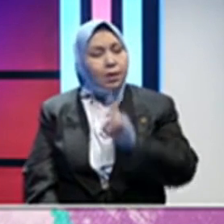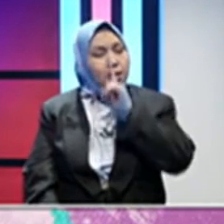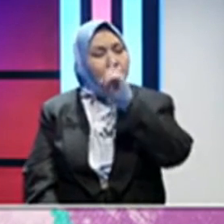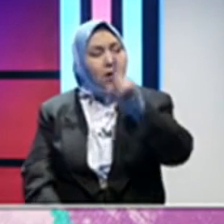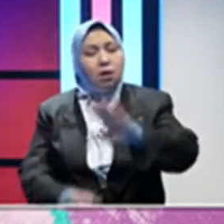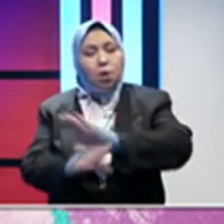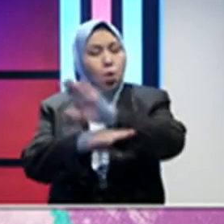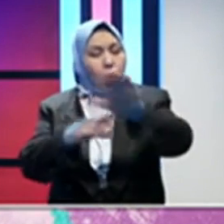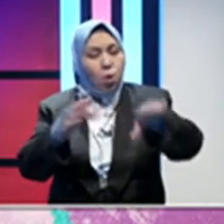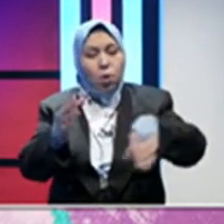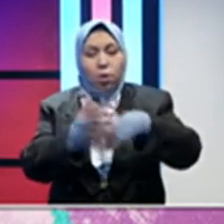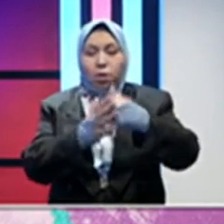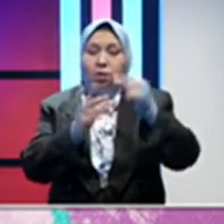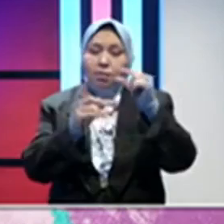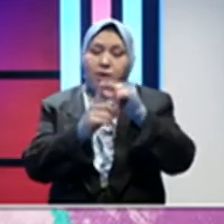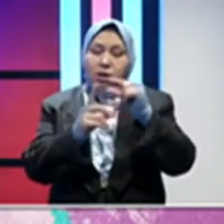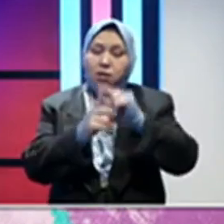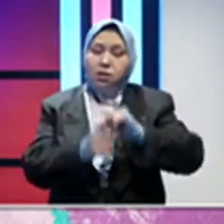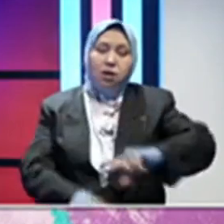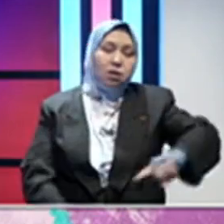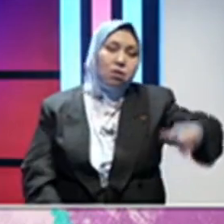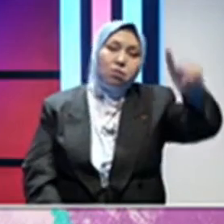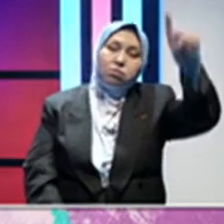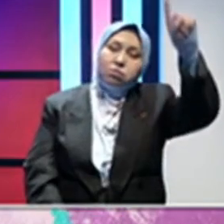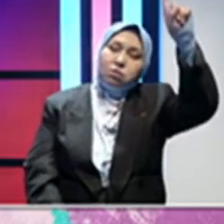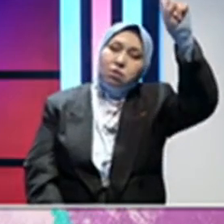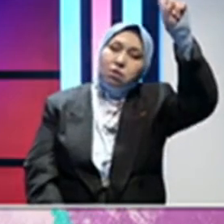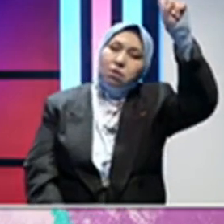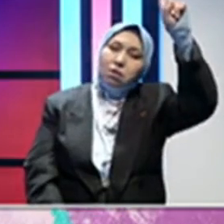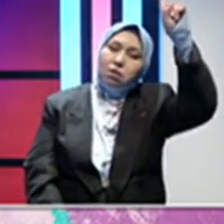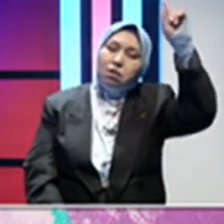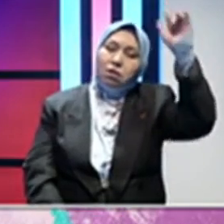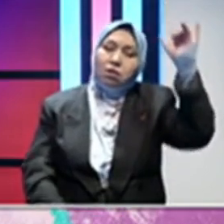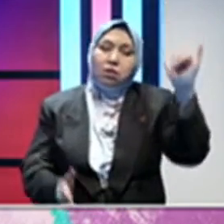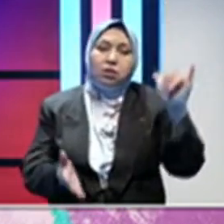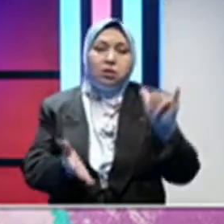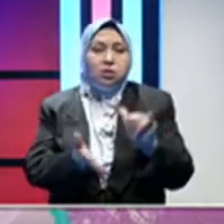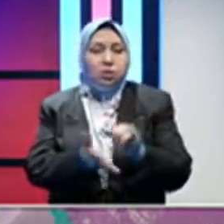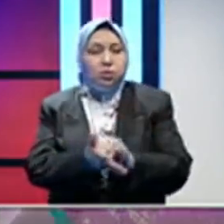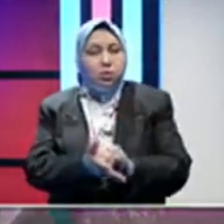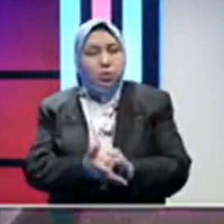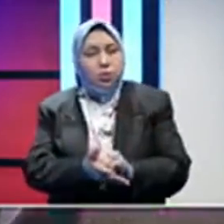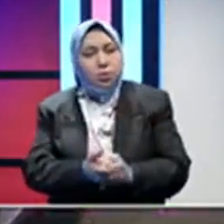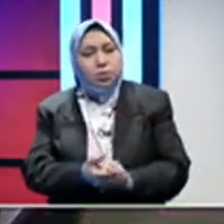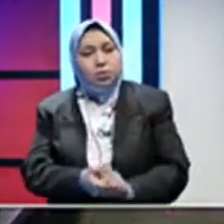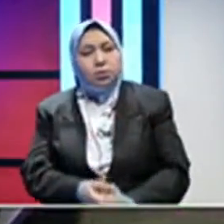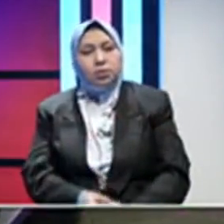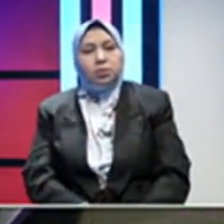صدق الله العظيم.